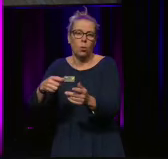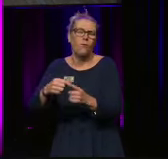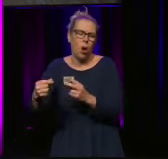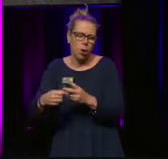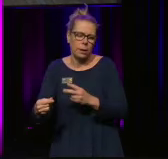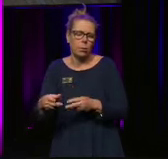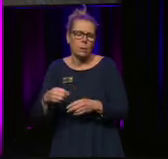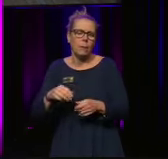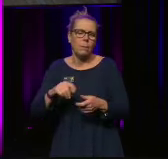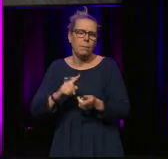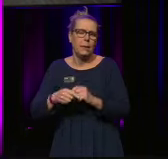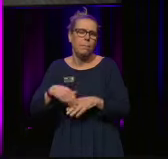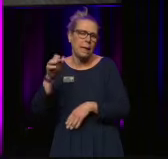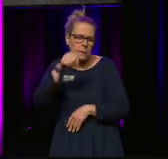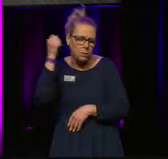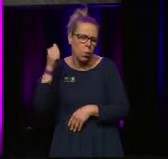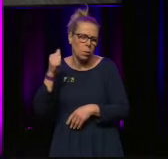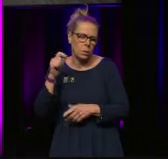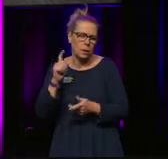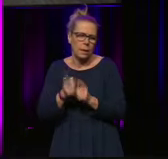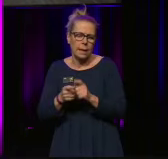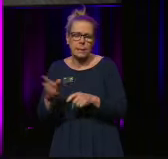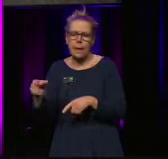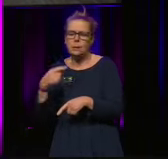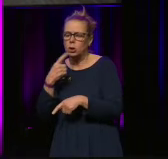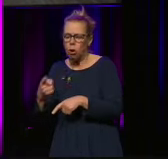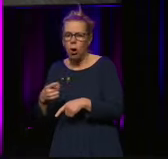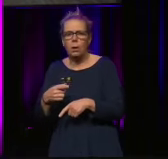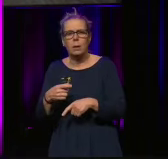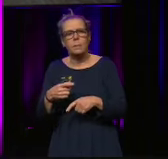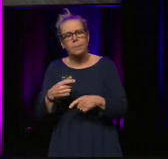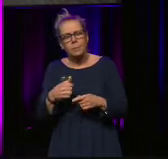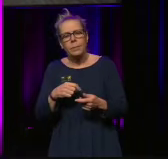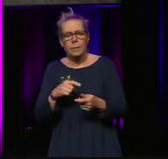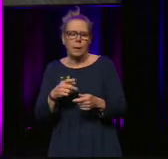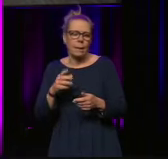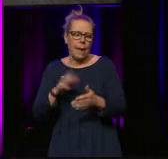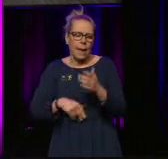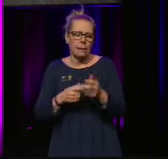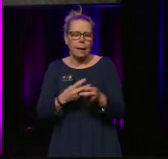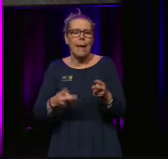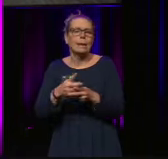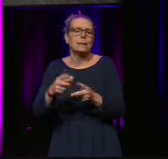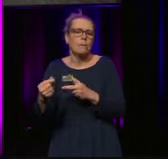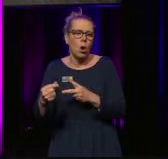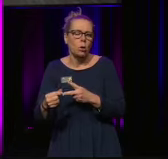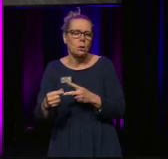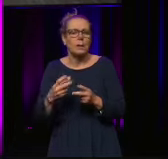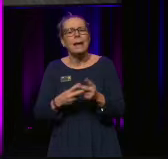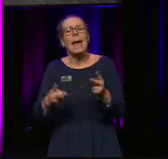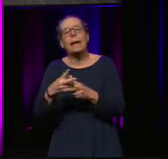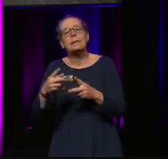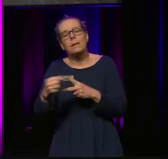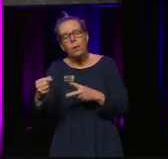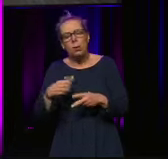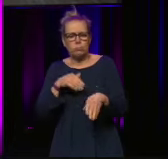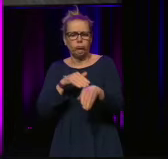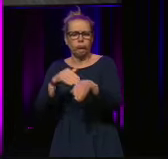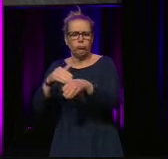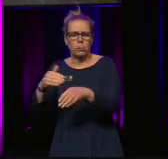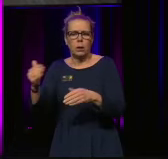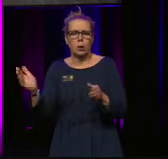lite svårare än kanske än vad du sa här, att göra det vid ett extra val. Därför att ett extra val typiskt sett utlyses med kort varsel och